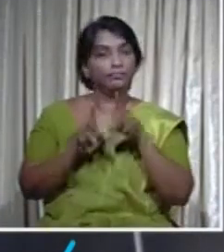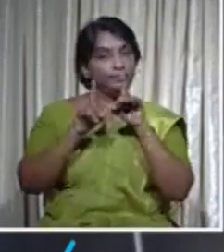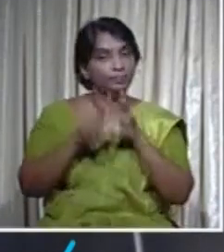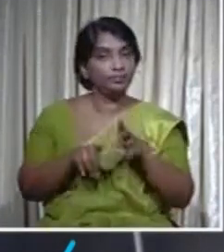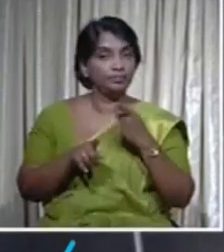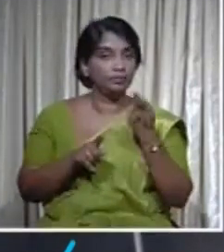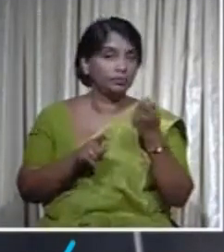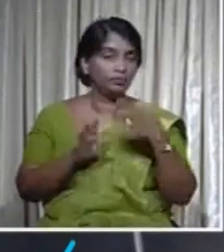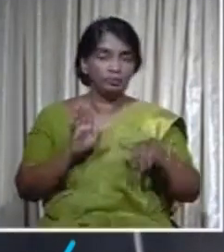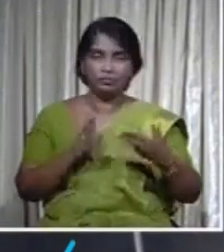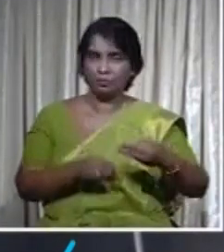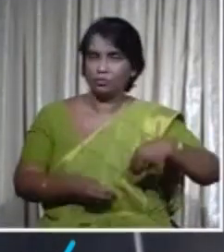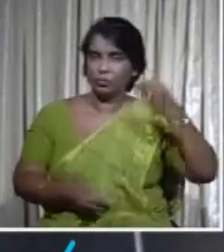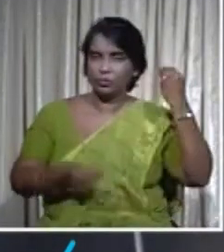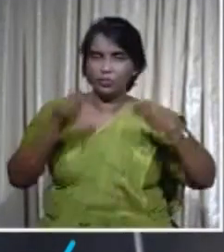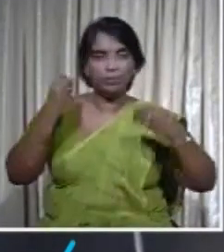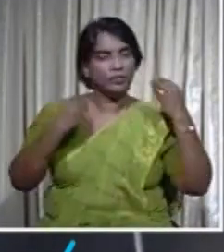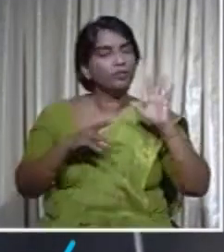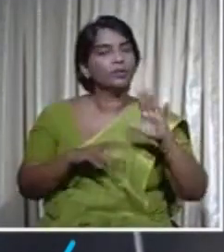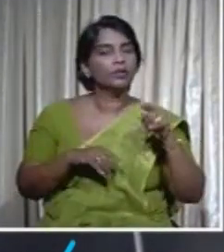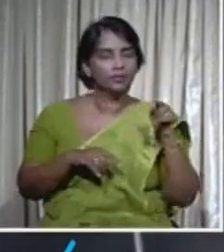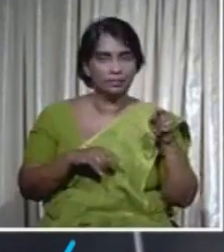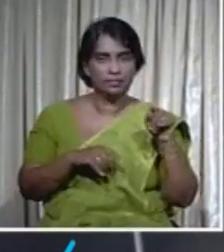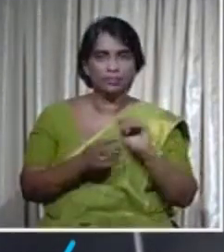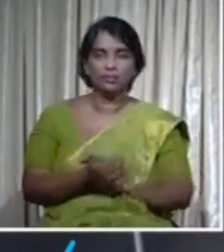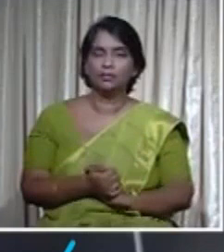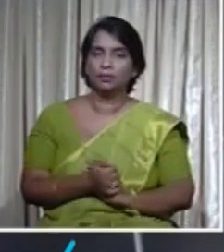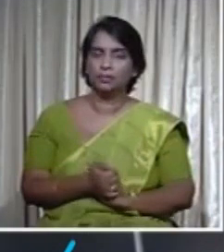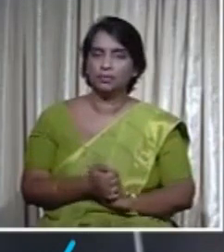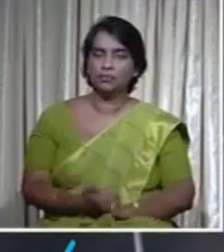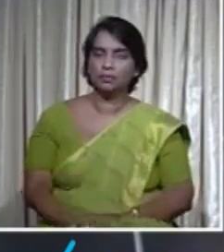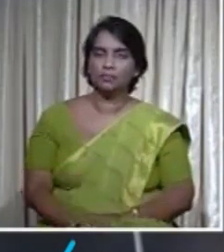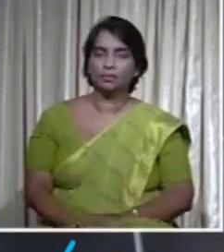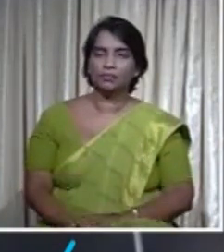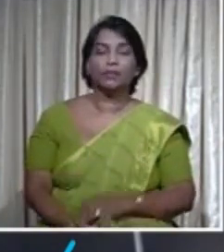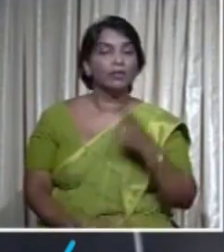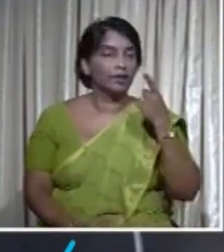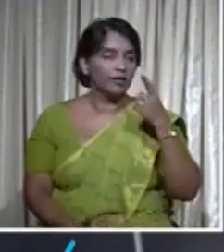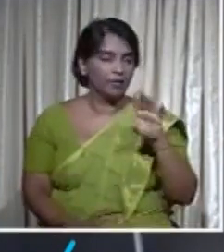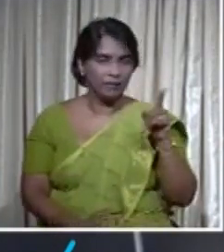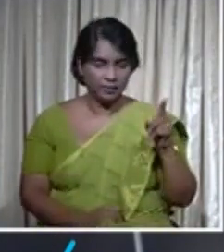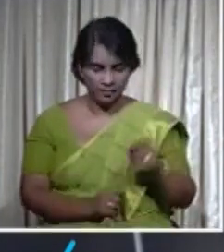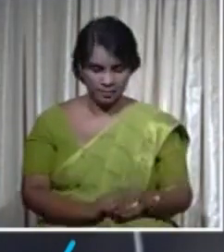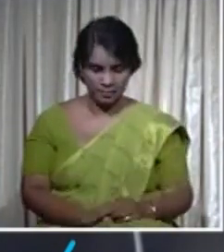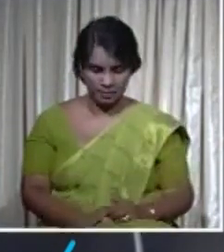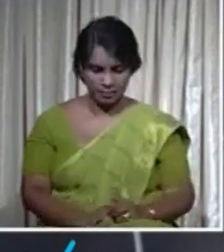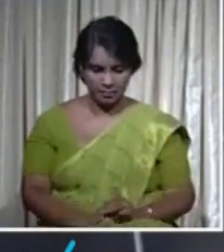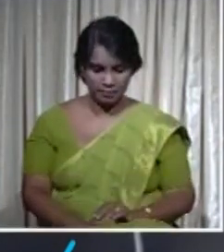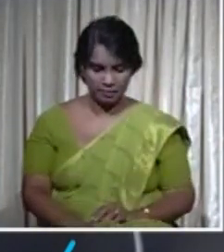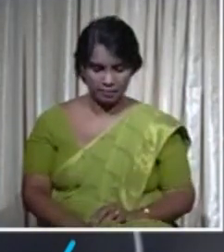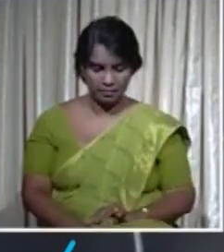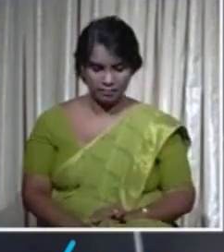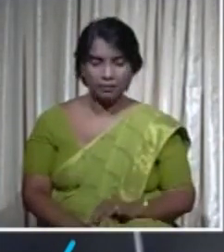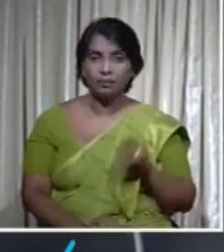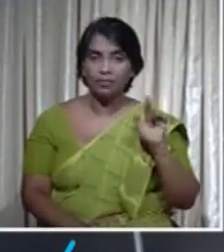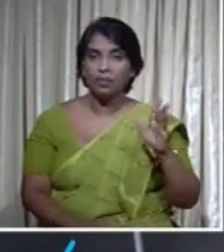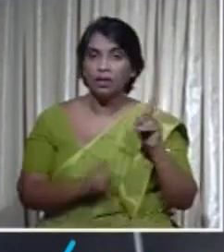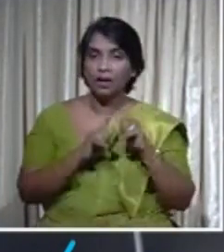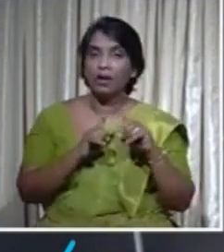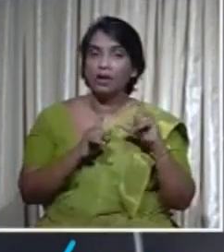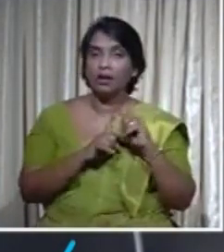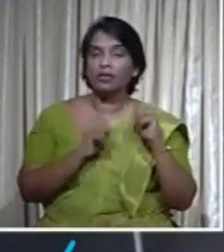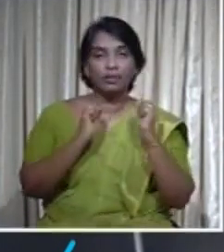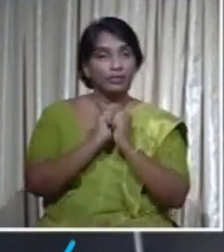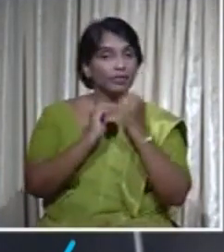விலை உயர்வோடு அதையும் சேர்த்திருக்கிறீர்கள் ஆனால் உங்களுடைய இந்த கல்வி திட்டத்திலே இந்த